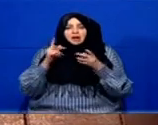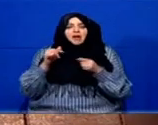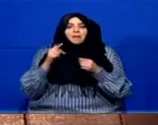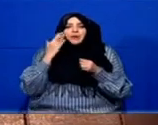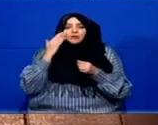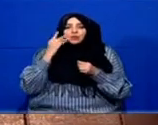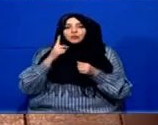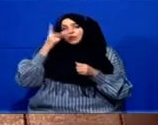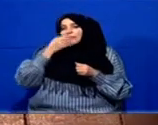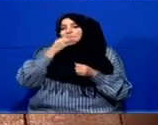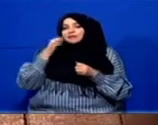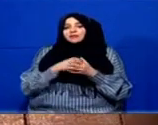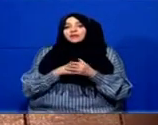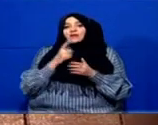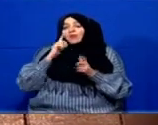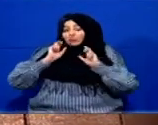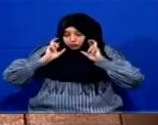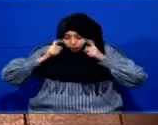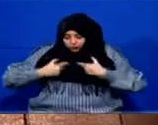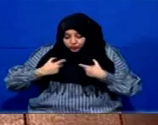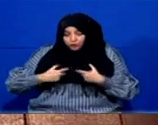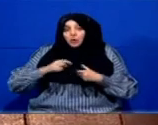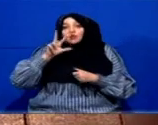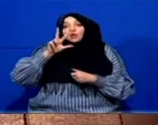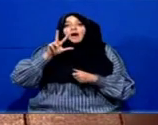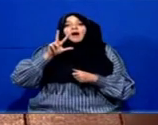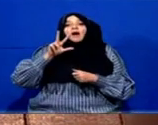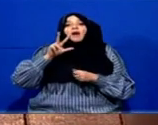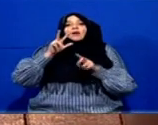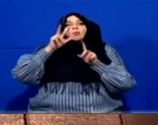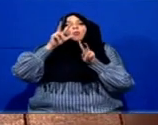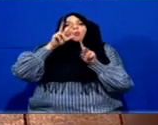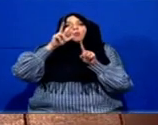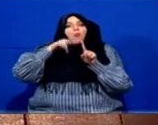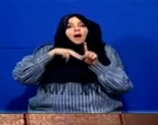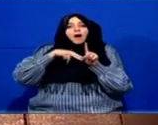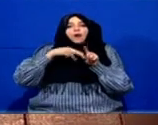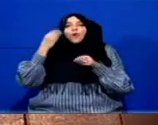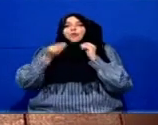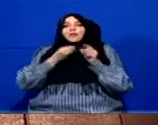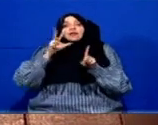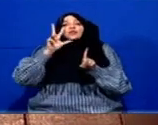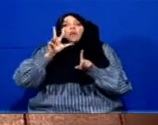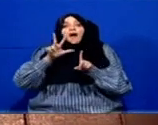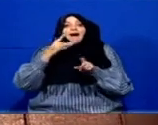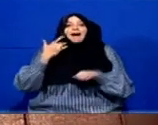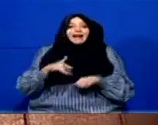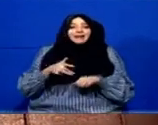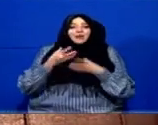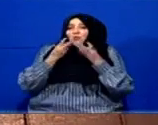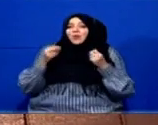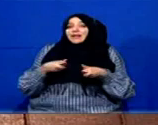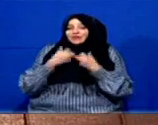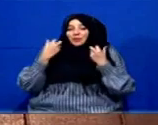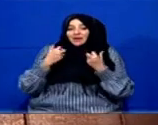ربنا قال يتربص بانفسنا ثلاثه تقروا ما المقصود بالقران هذه من الامثله المشهوره ولكن هناك امثله